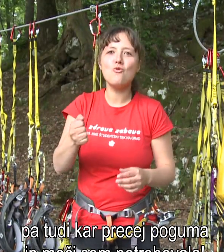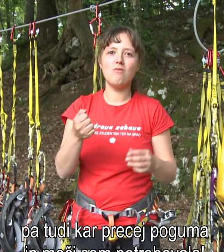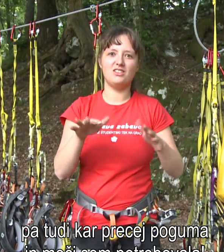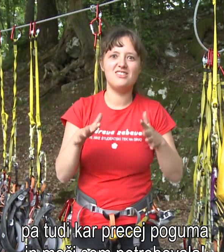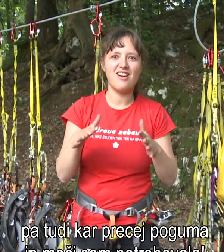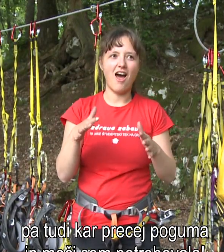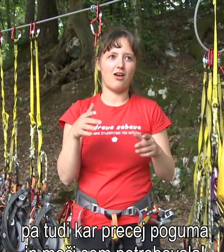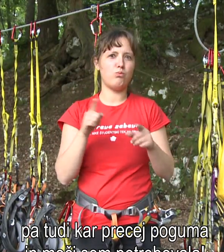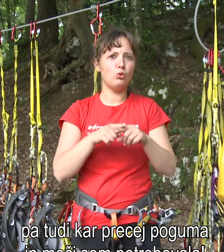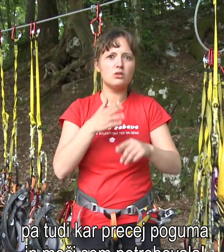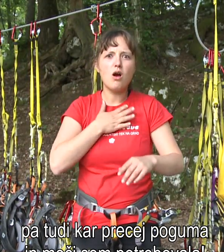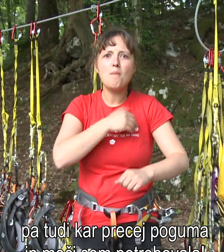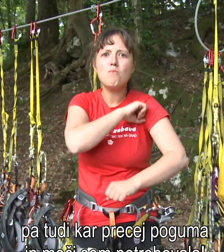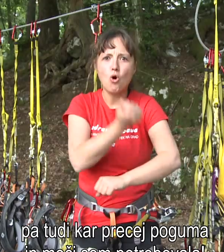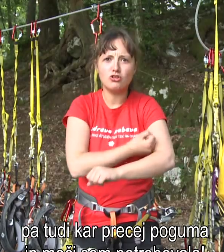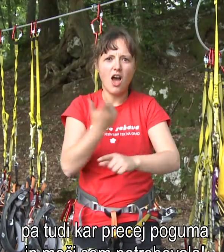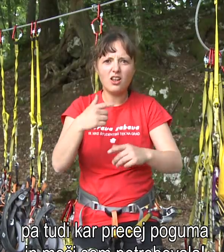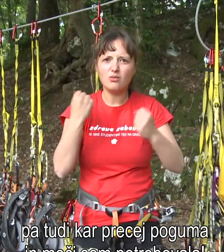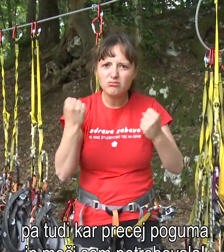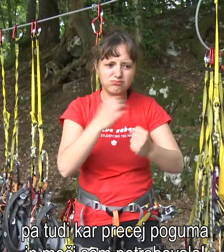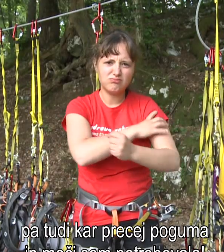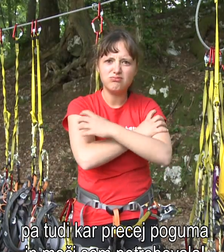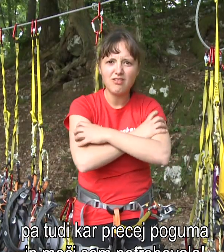Ti pogumem. Nož.